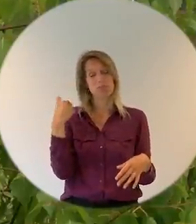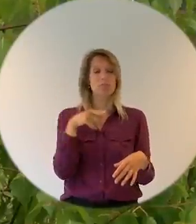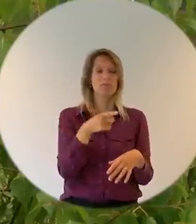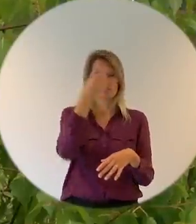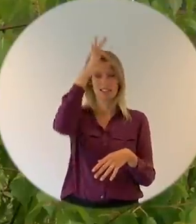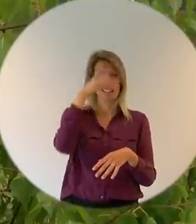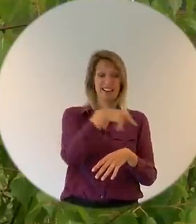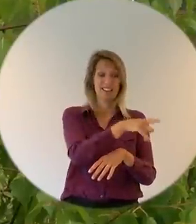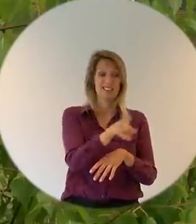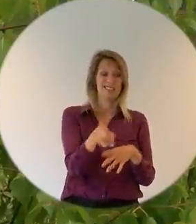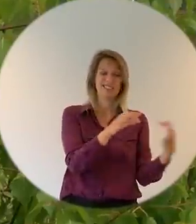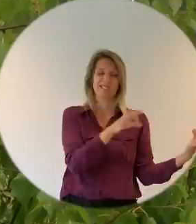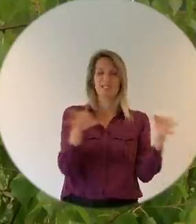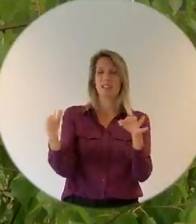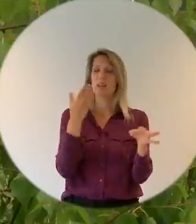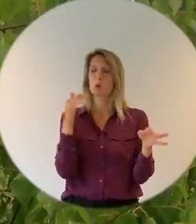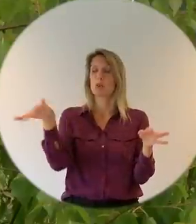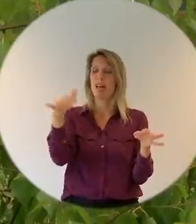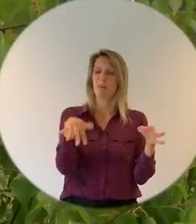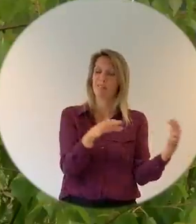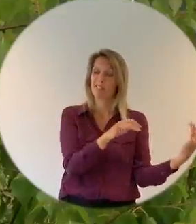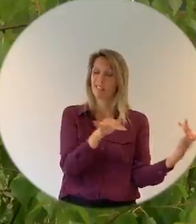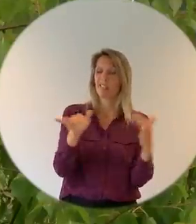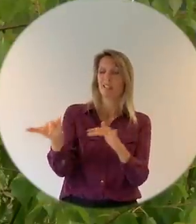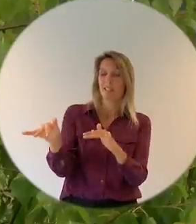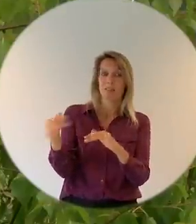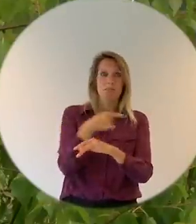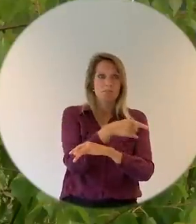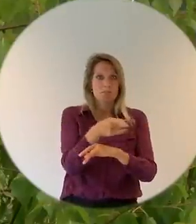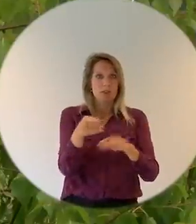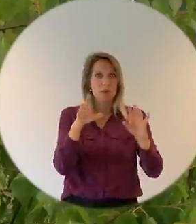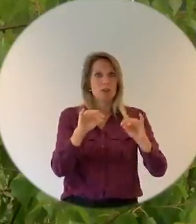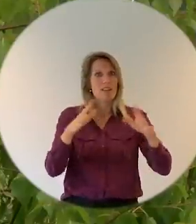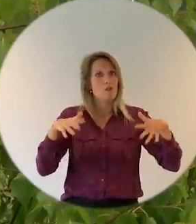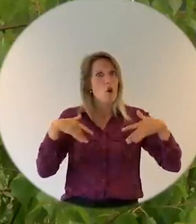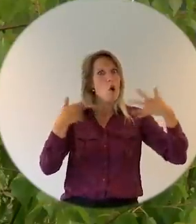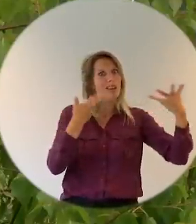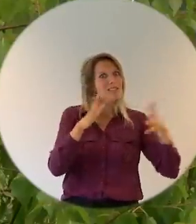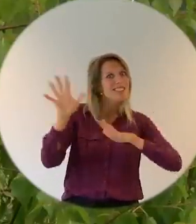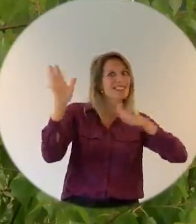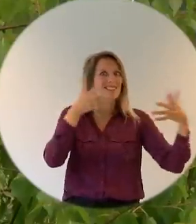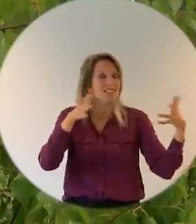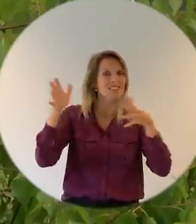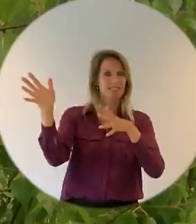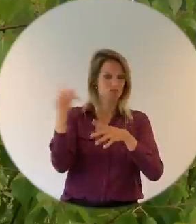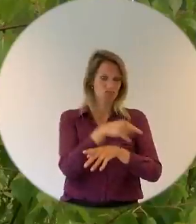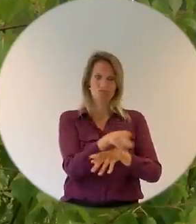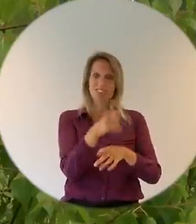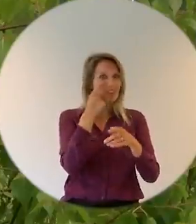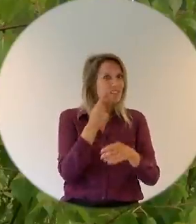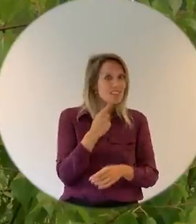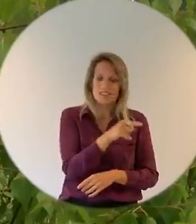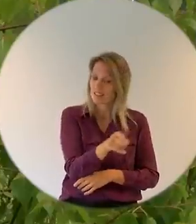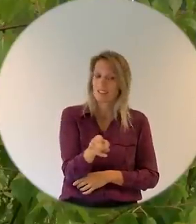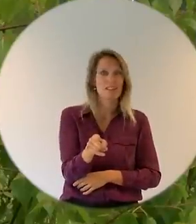Jeruzalem, dat ze dan dat vrolijk zingend doen. Helemaal niet verdrietig. Helemaal